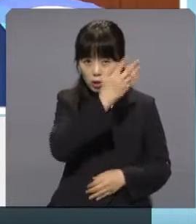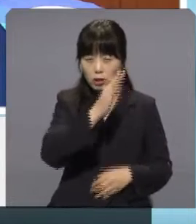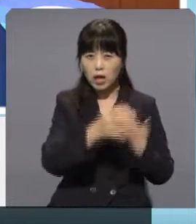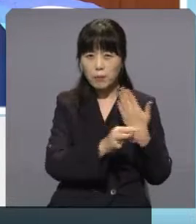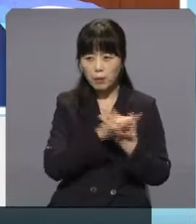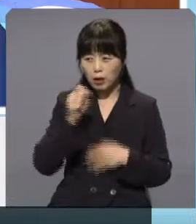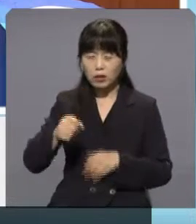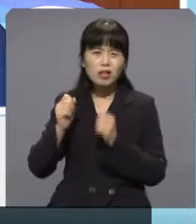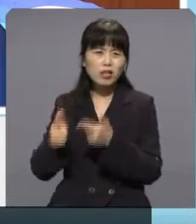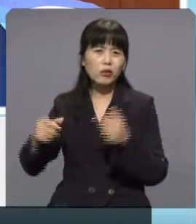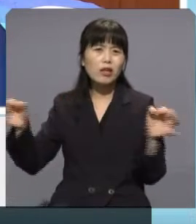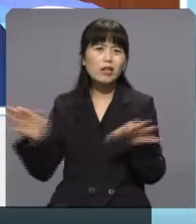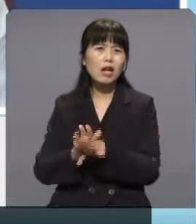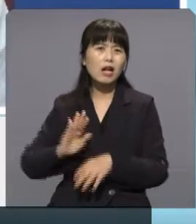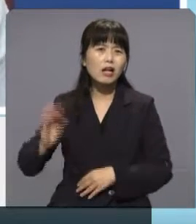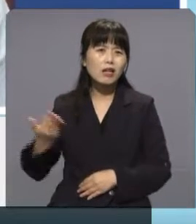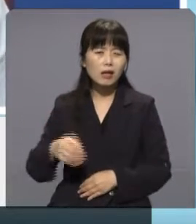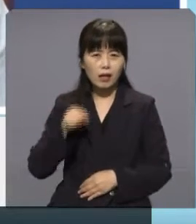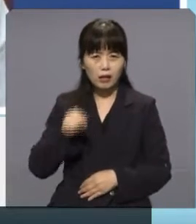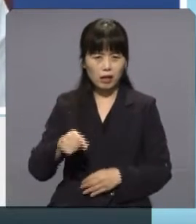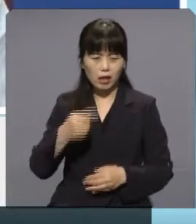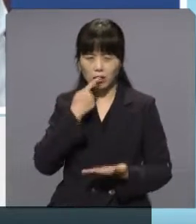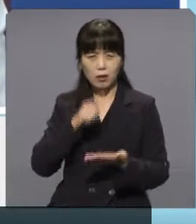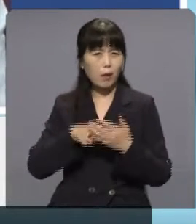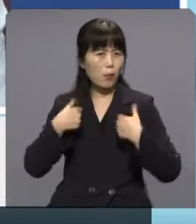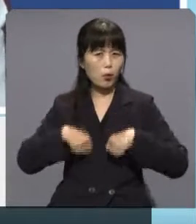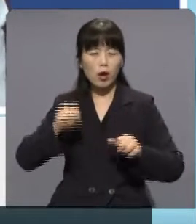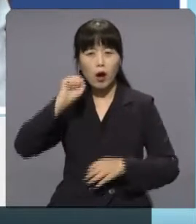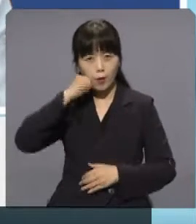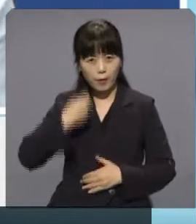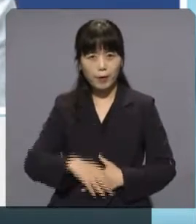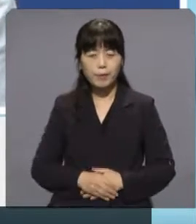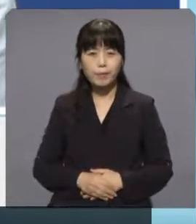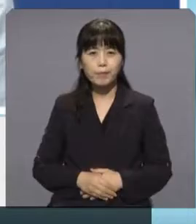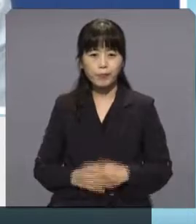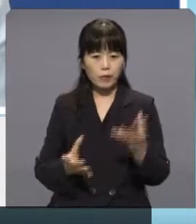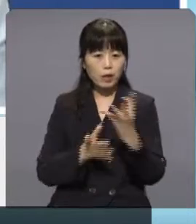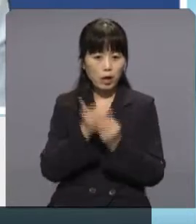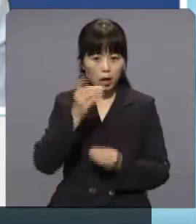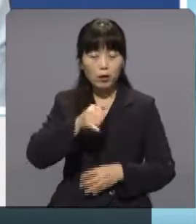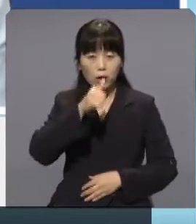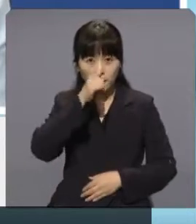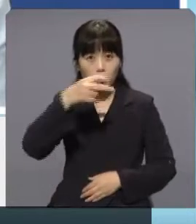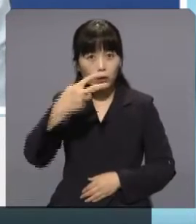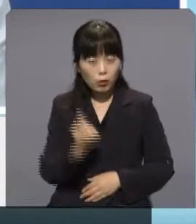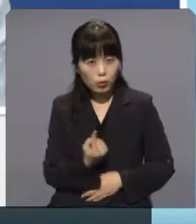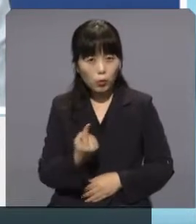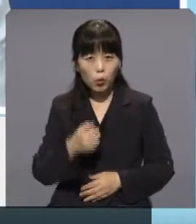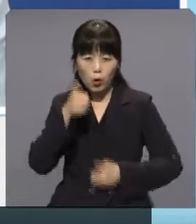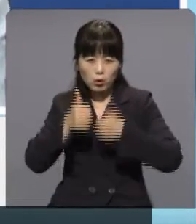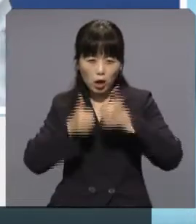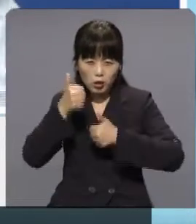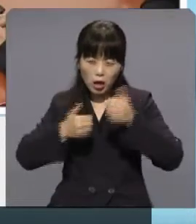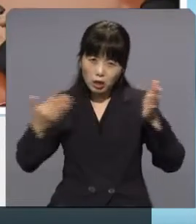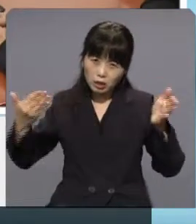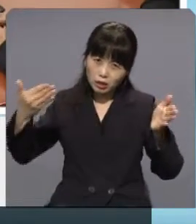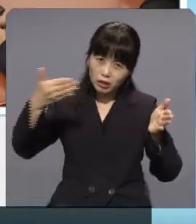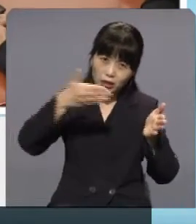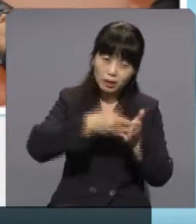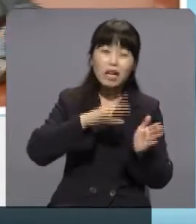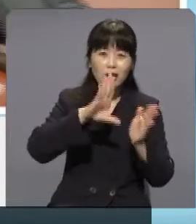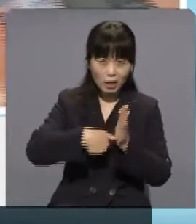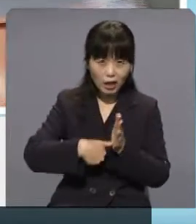사라지는 거거든요. 그렇죠. 쉽게 포기할 수 있는 상황이 아니라는 거죠. 그래서 단일화를 하더라도 거의 경선 다 끝날 쯤에 가서